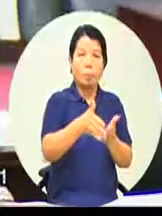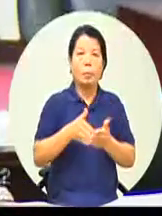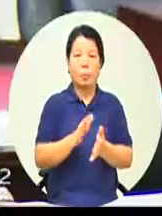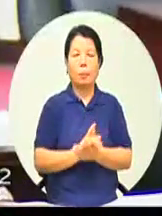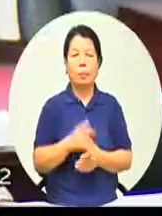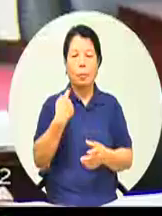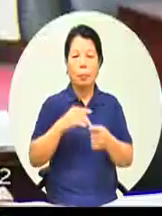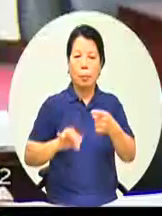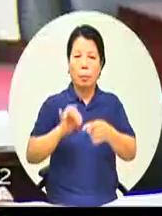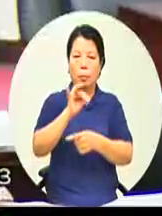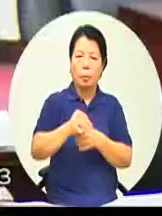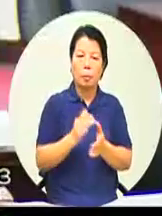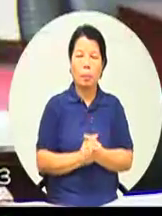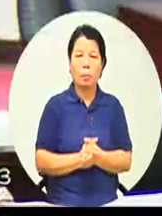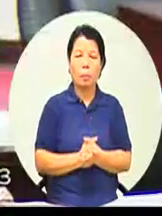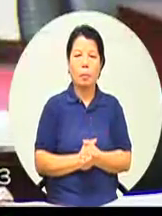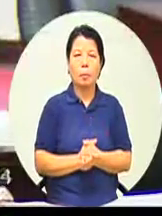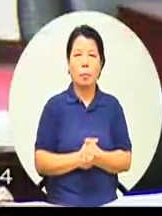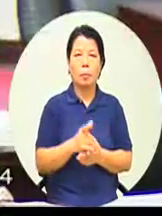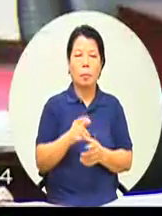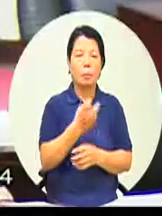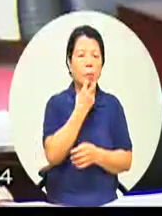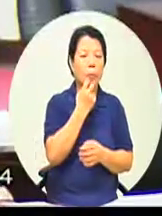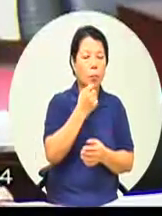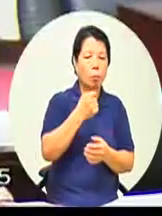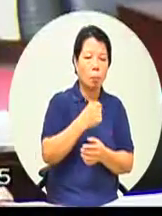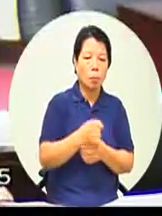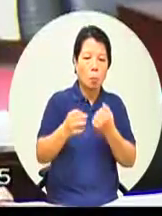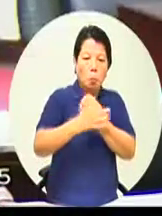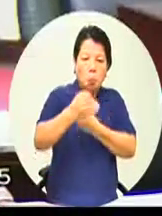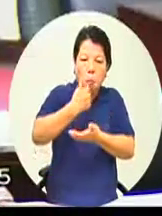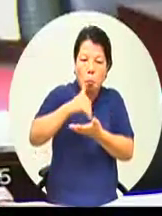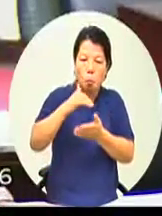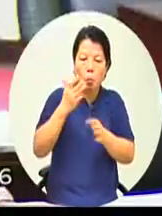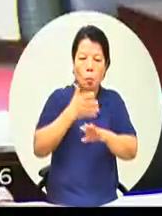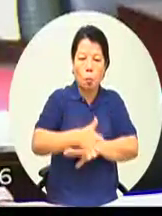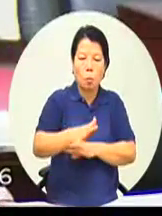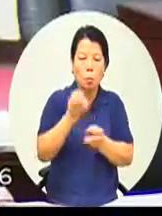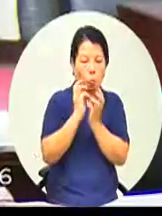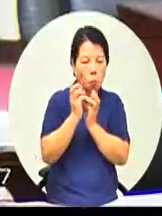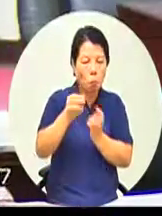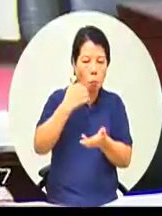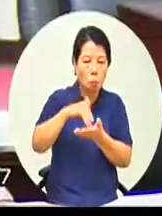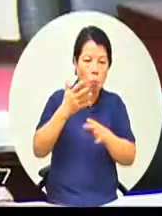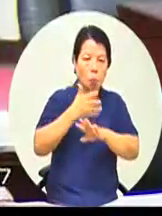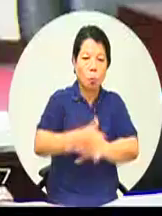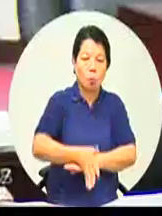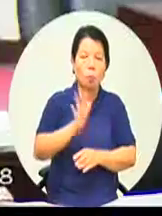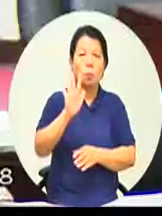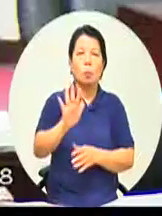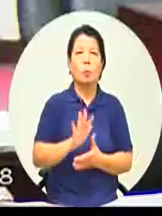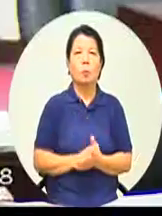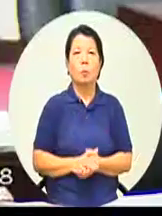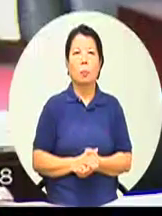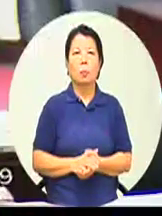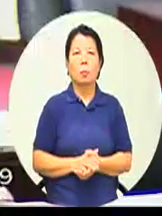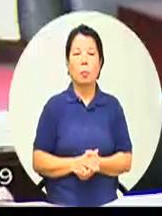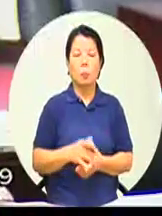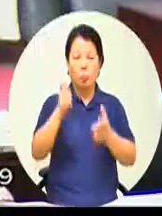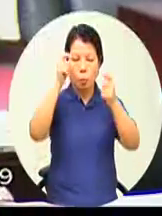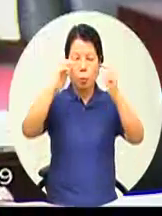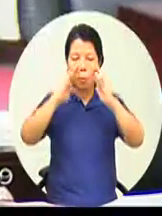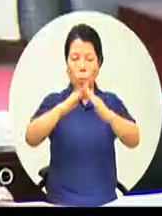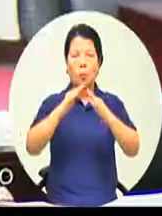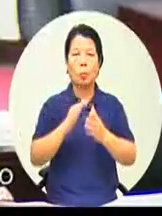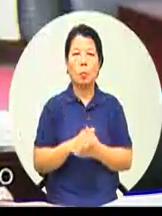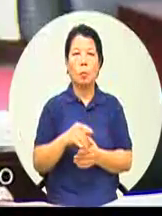要达到4:6是中央有去试算过了，它有精算过一些相当的数据，那所以高雄市这